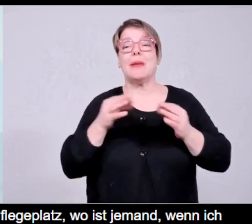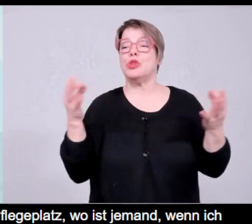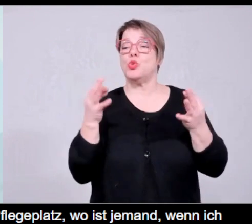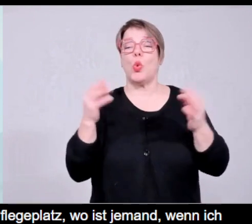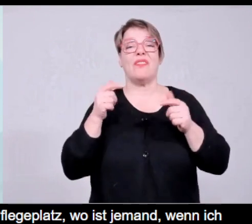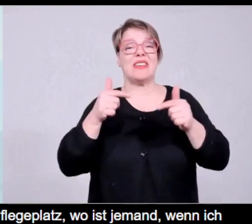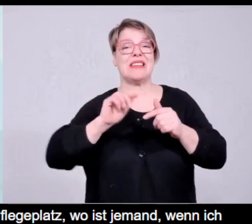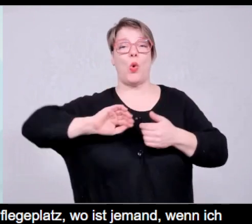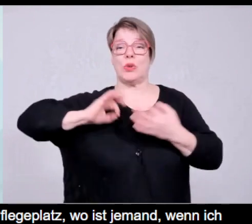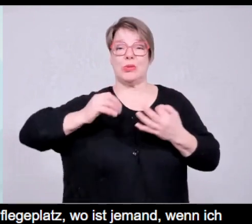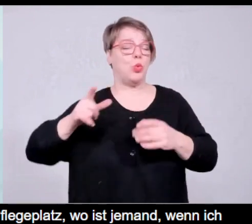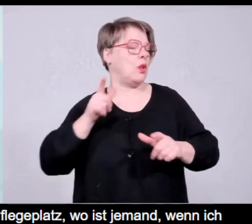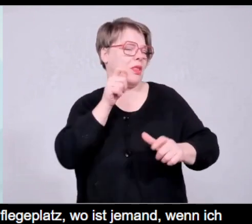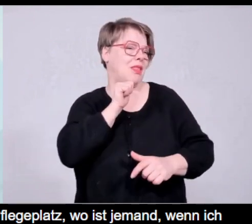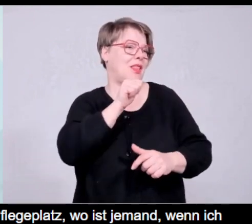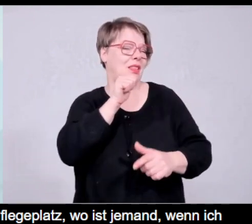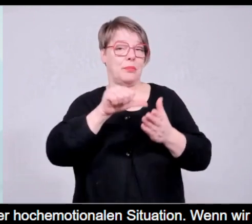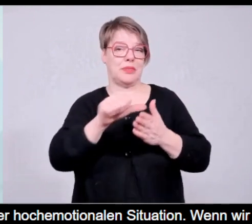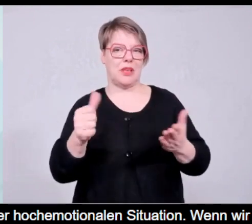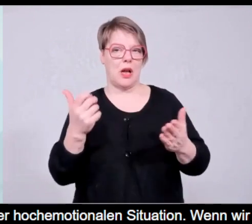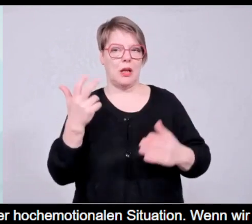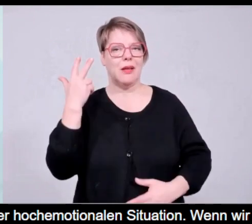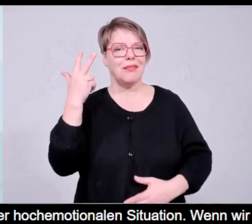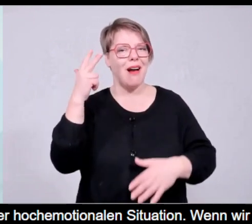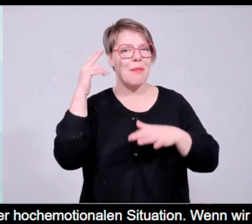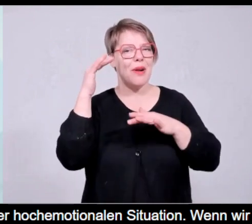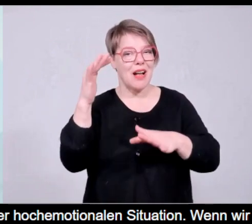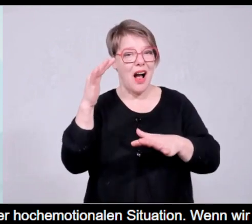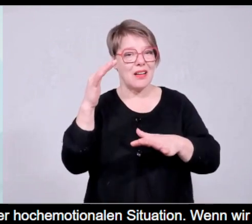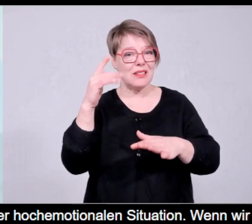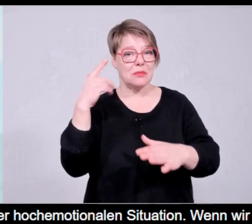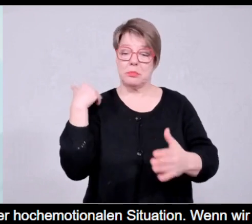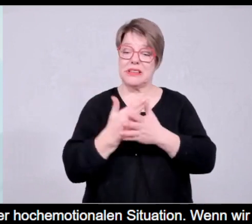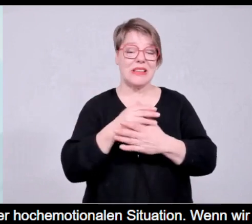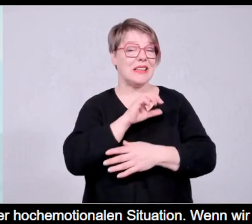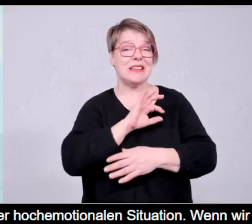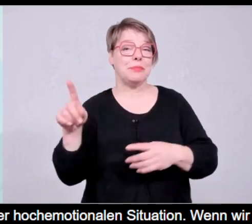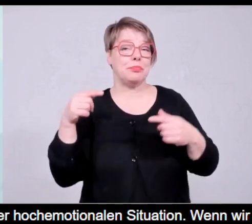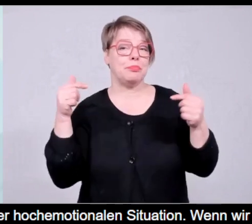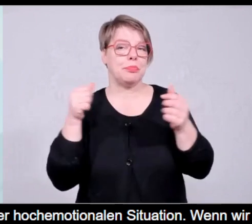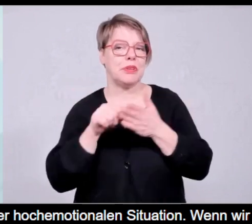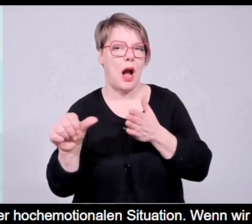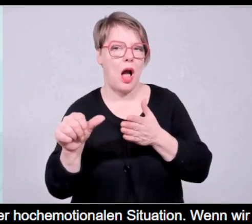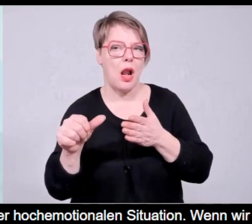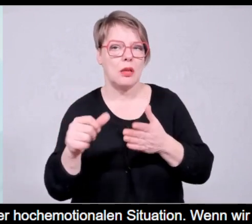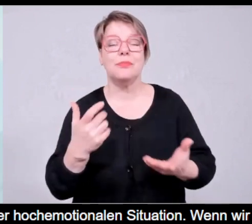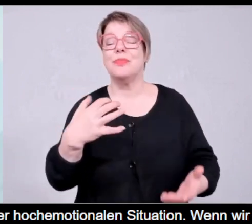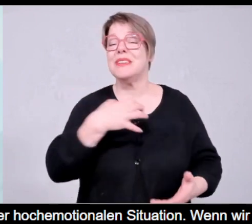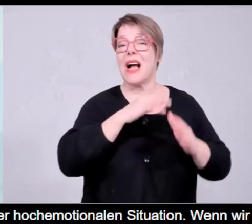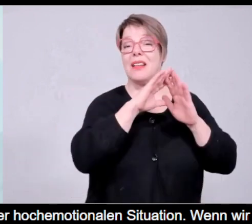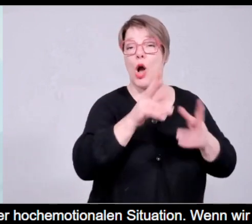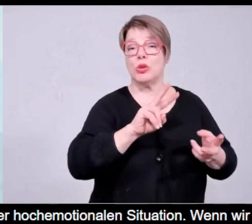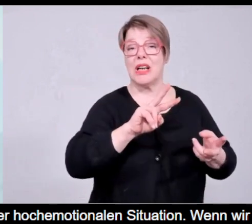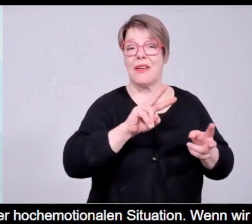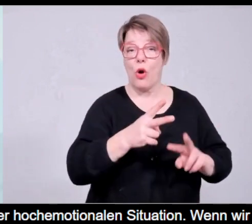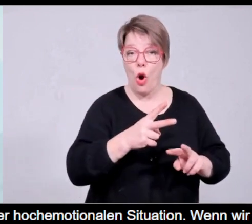stabilisieren? Und da muss man jetzt liefern. Ich warte schon länger auf das Konzept. Unsere Vorschläge liegen am Tisch. Also sollte Karl Lauterbach daran